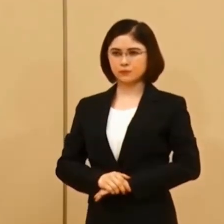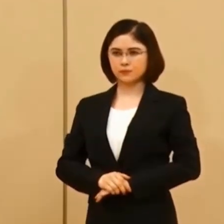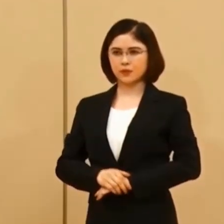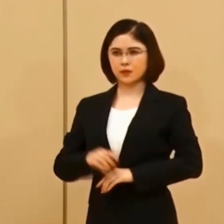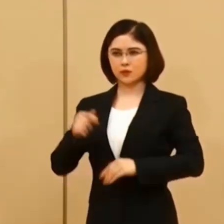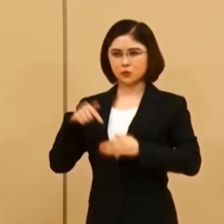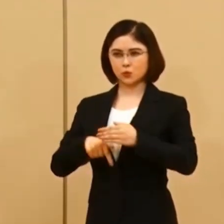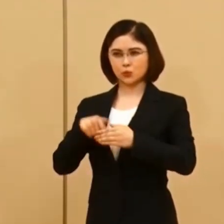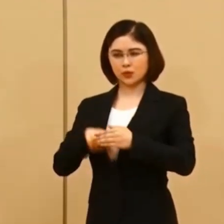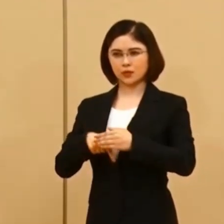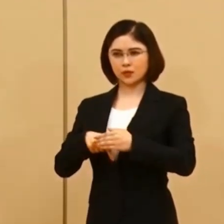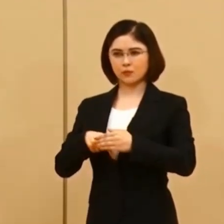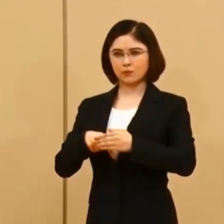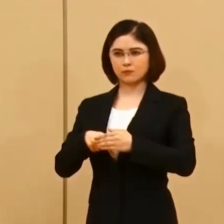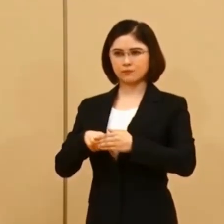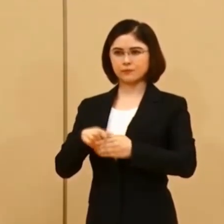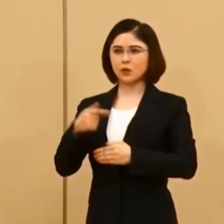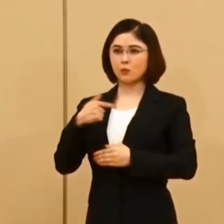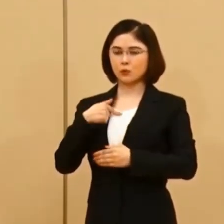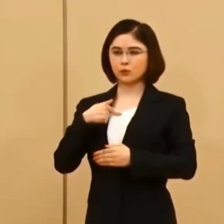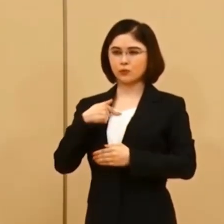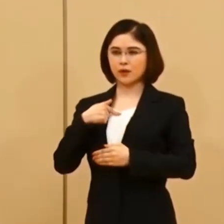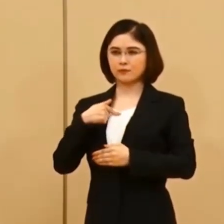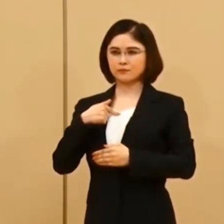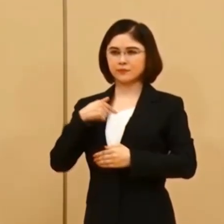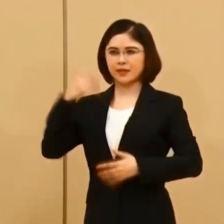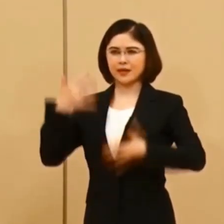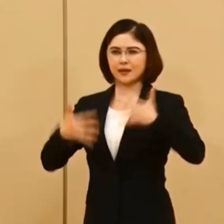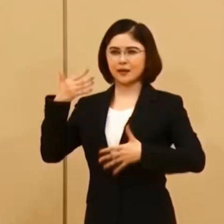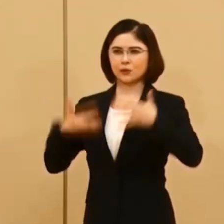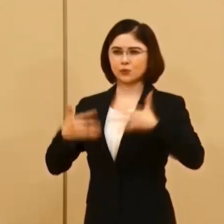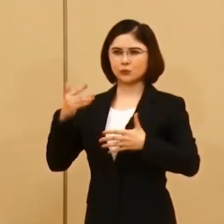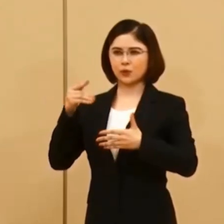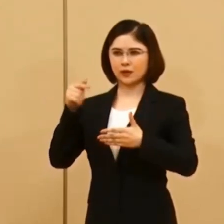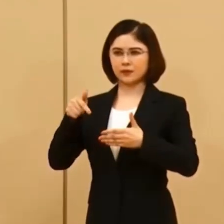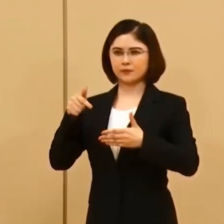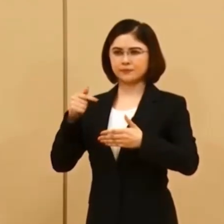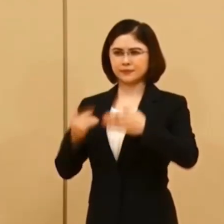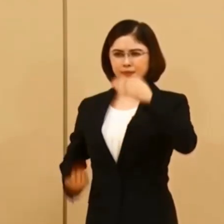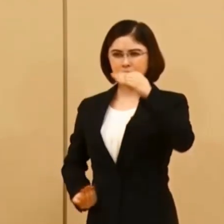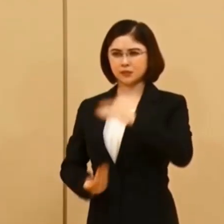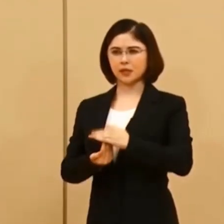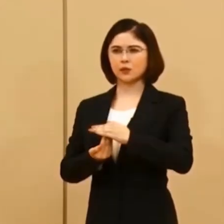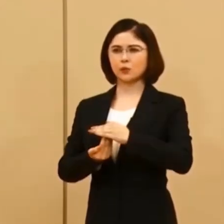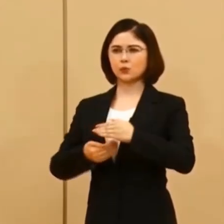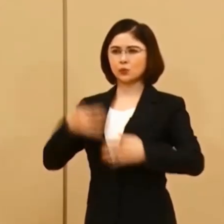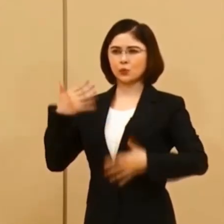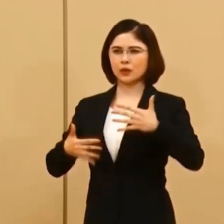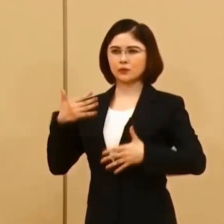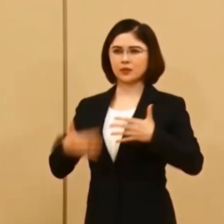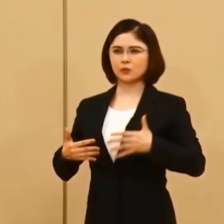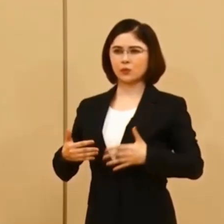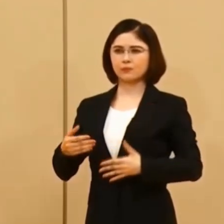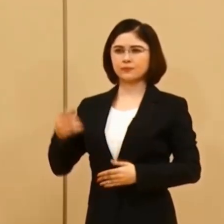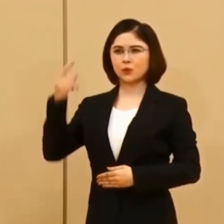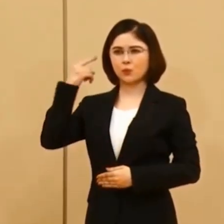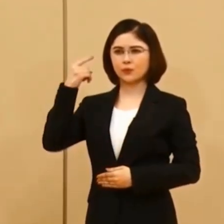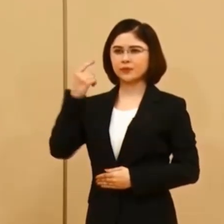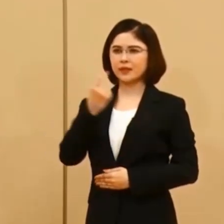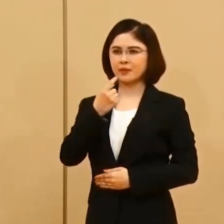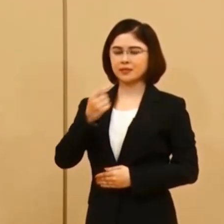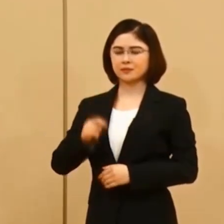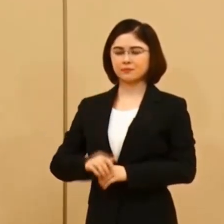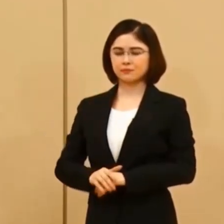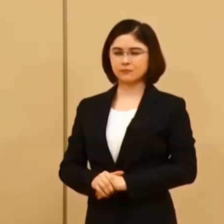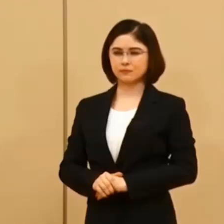その中でも僕は映画こそが最高の娯楽だと思ってい